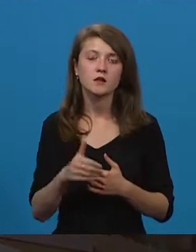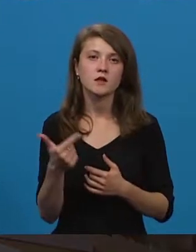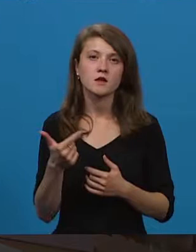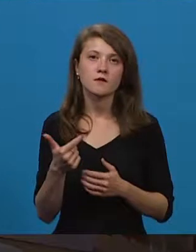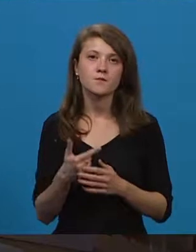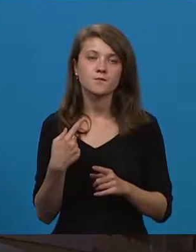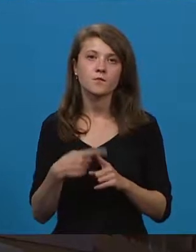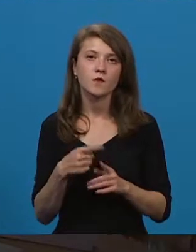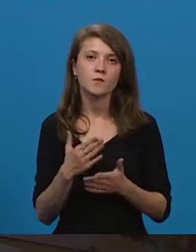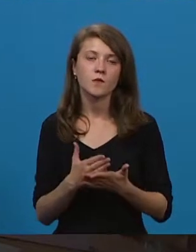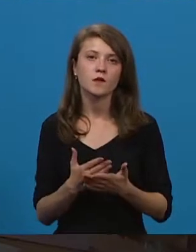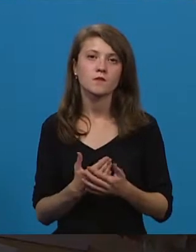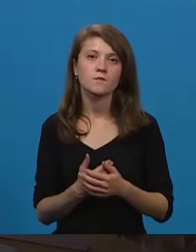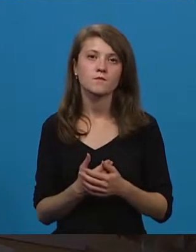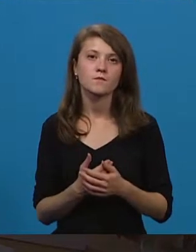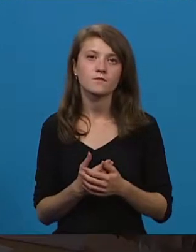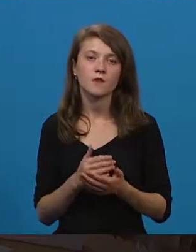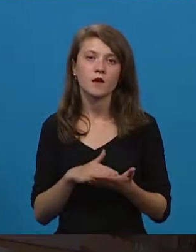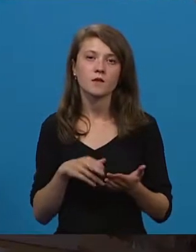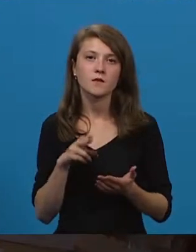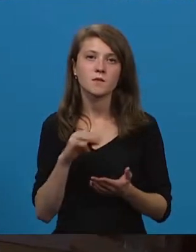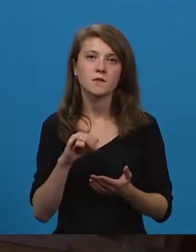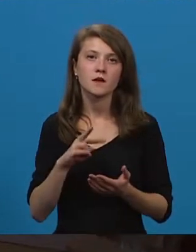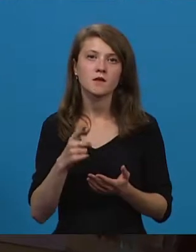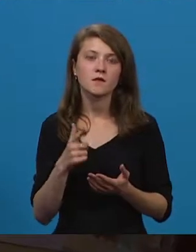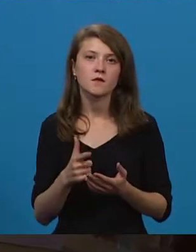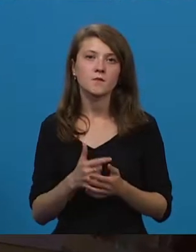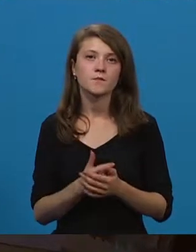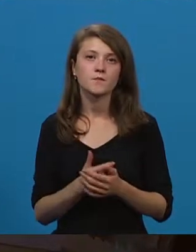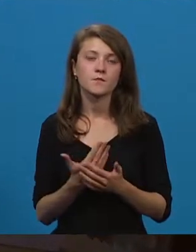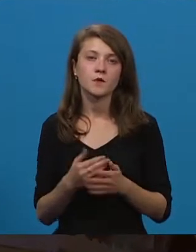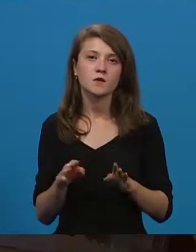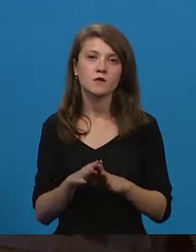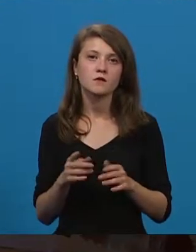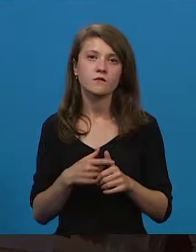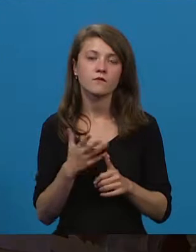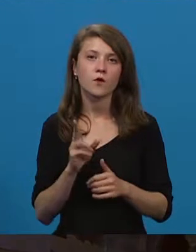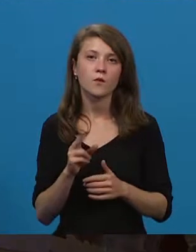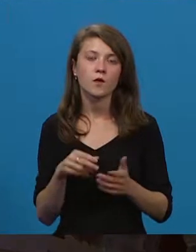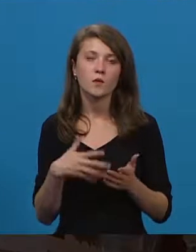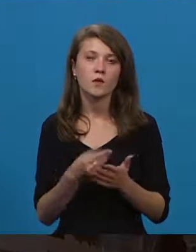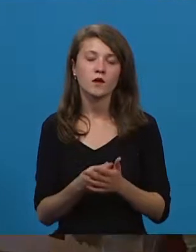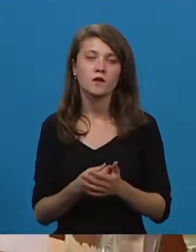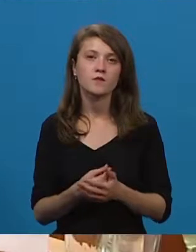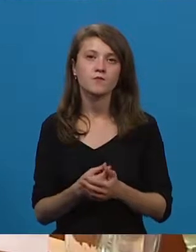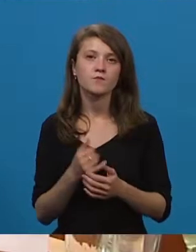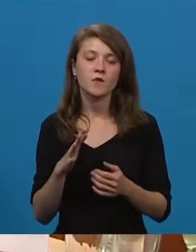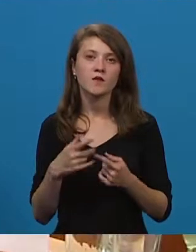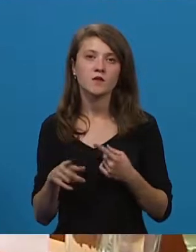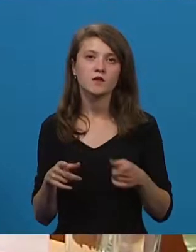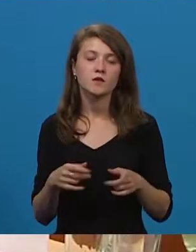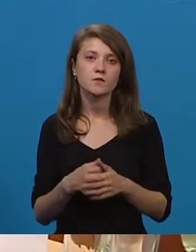І плюс має, звичайно, ряд пільг, маючи таке звання в комунальних оплатах і в